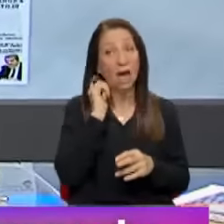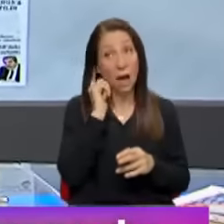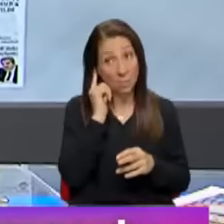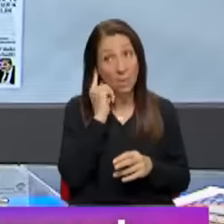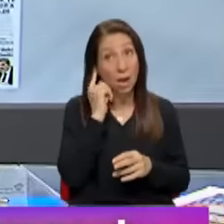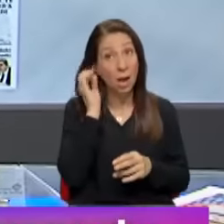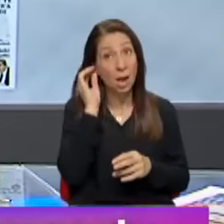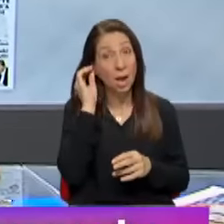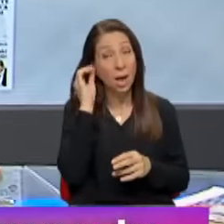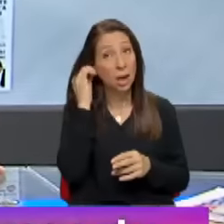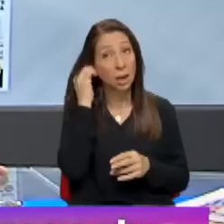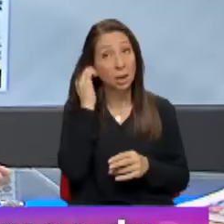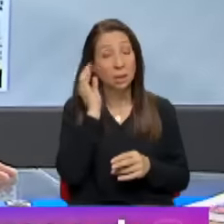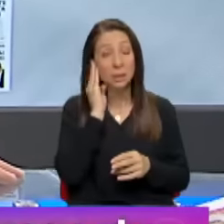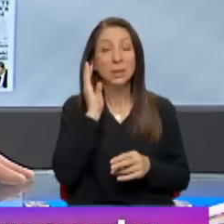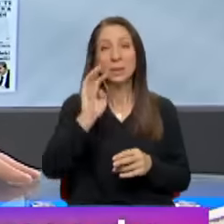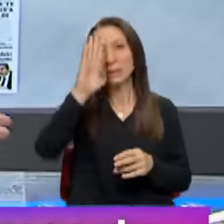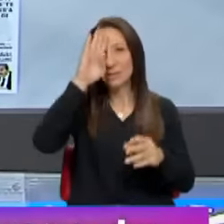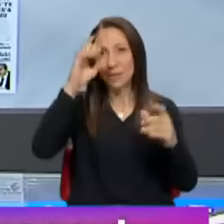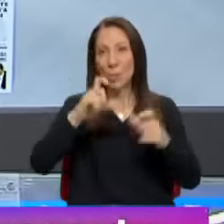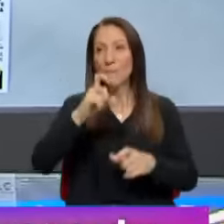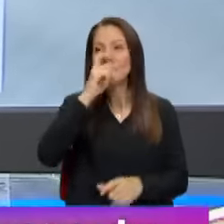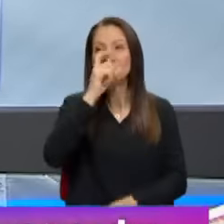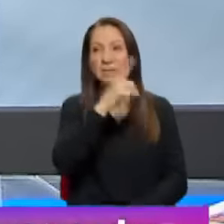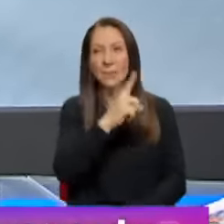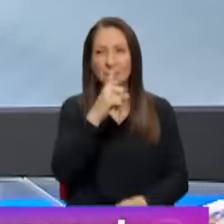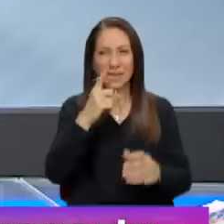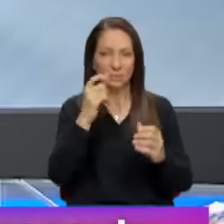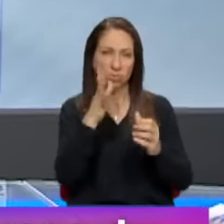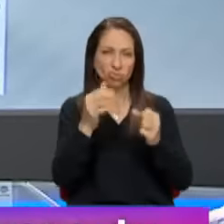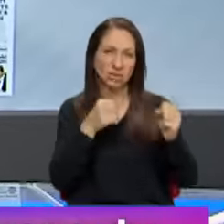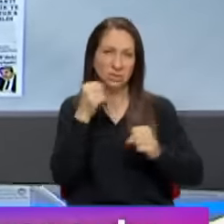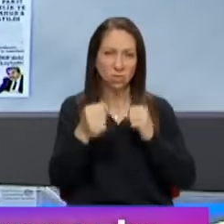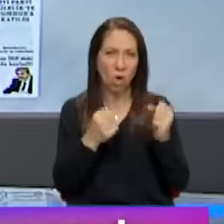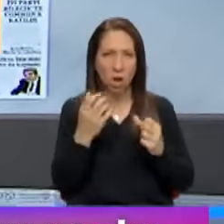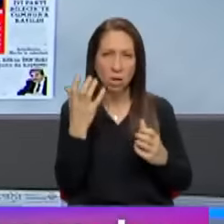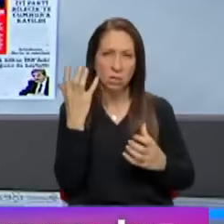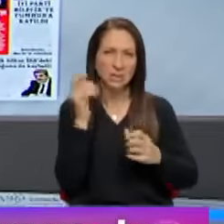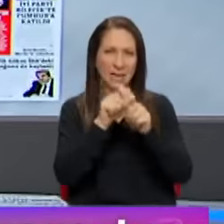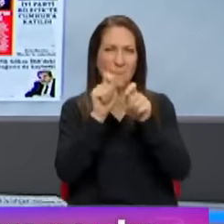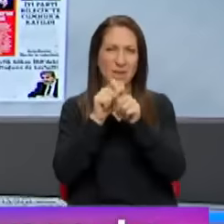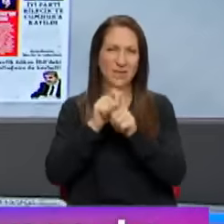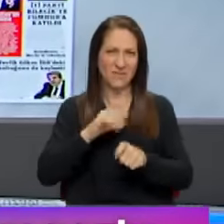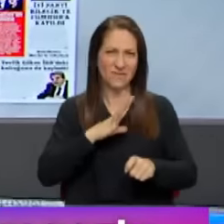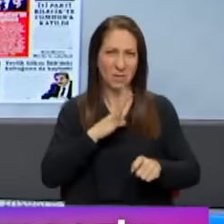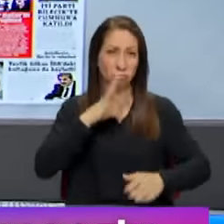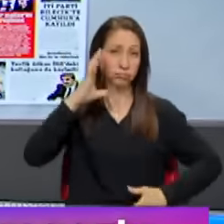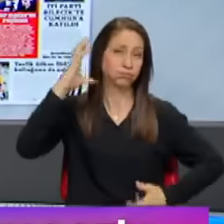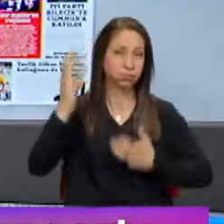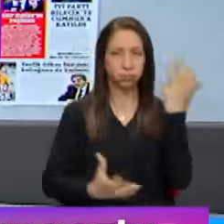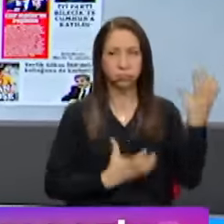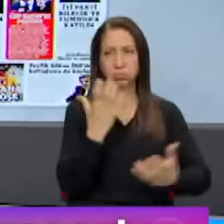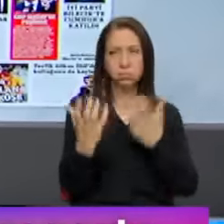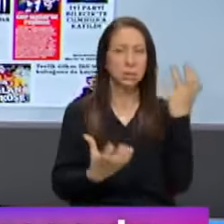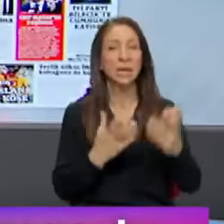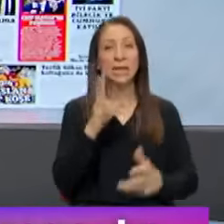Fakat İstanbul'da Beşiktaş'ta bir gece kulübü, orada tadilat çalışmaları devam ederken çıkan